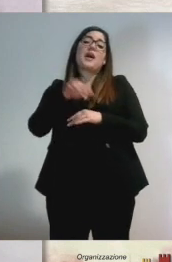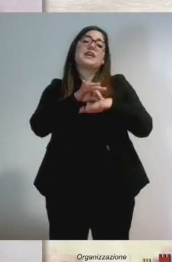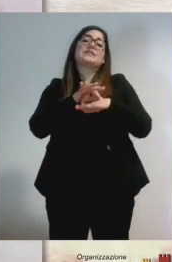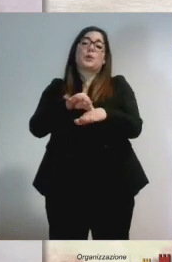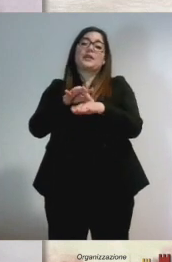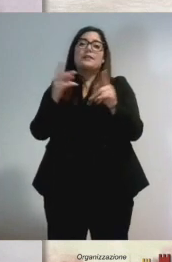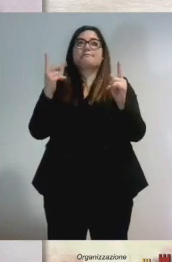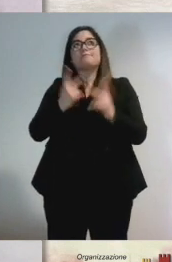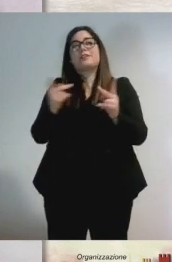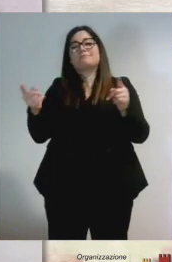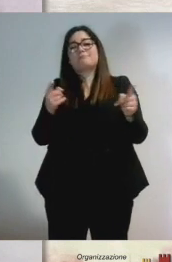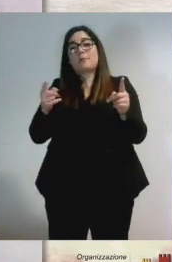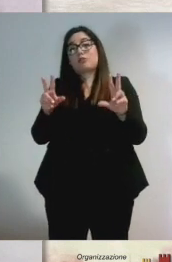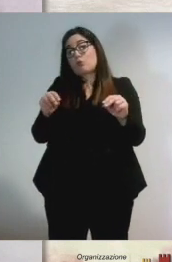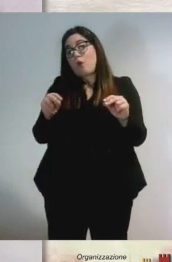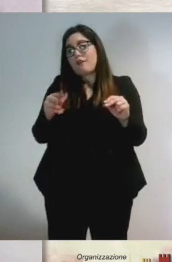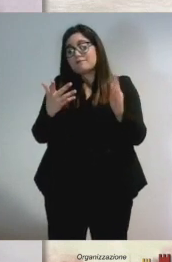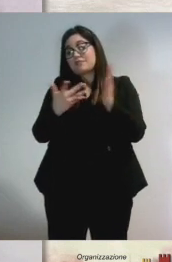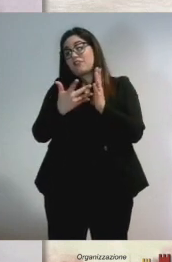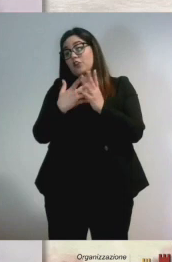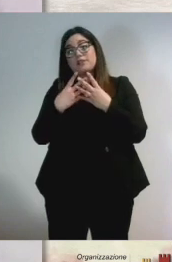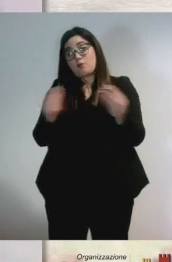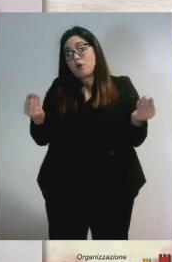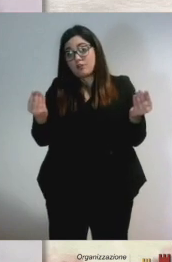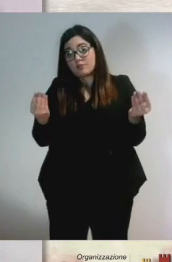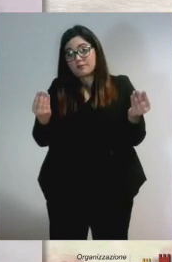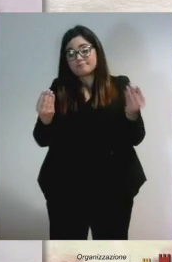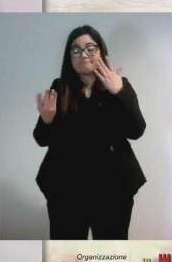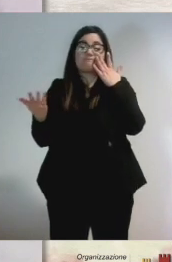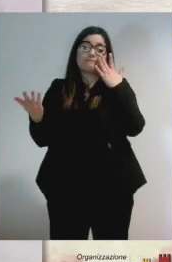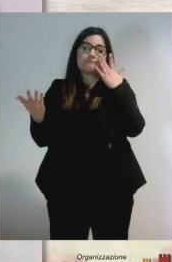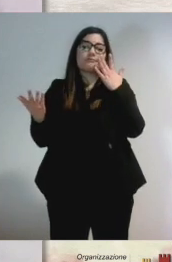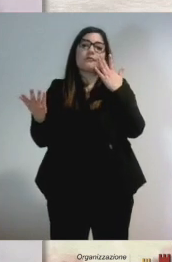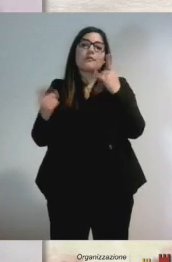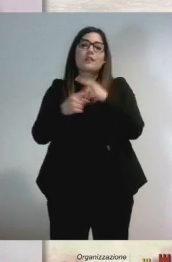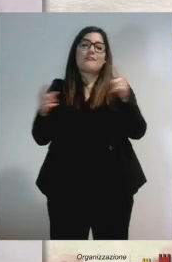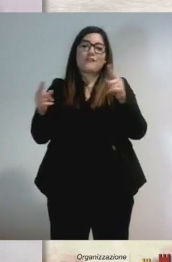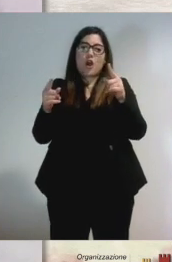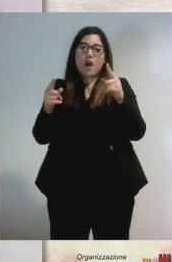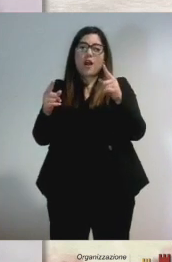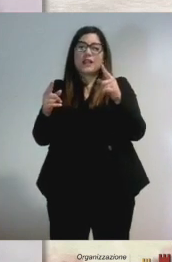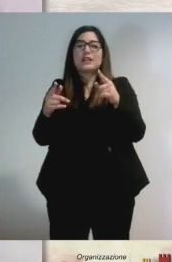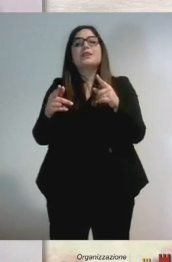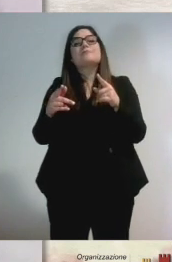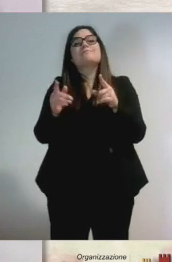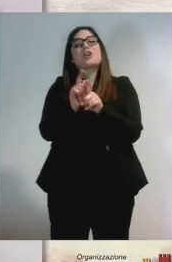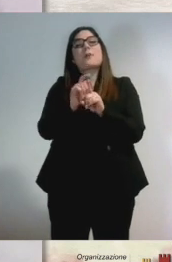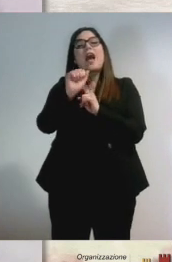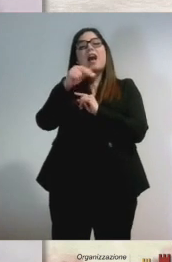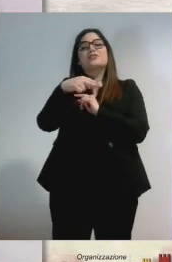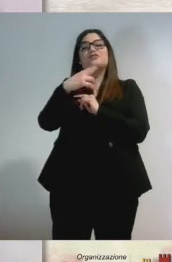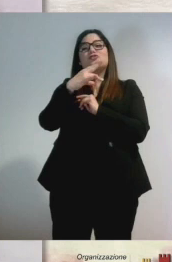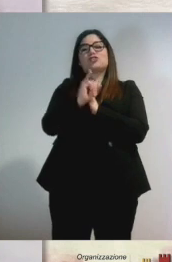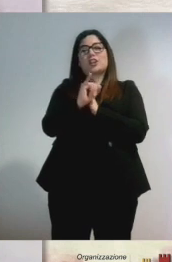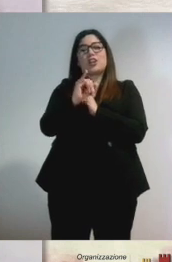tra mille difficoltà in incombenze quotidiane Siete riusciti come Anci giovani a creare una rete di relazioni